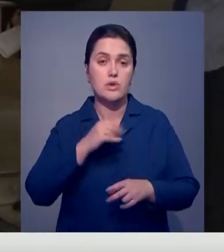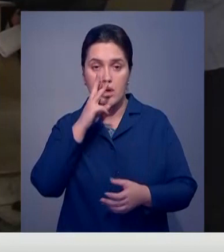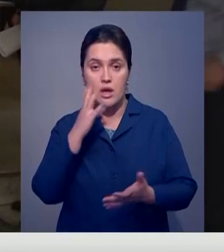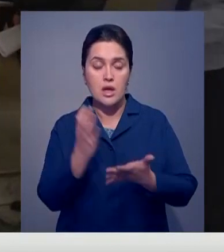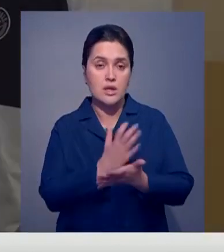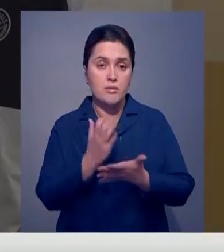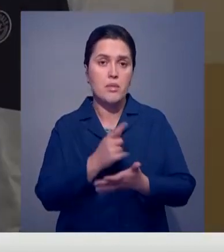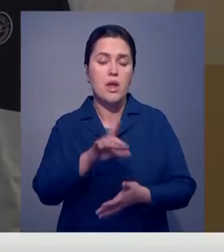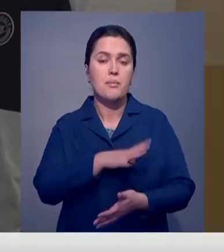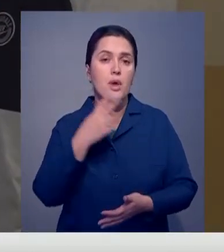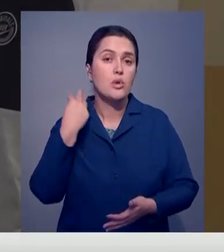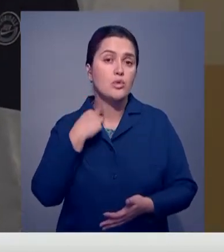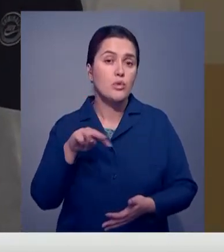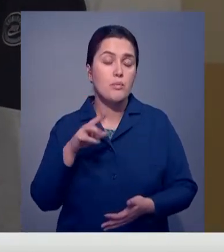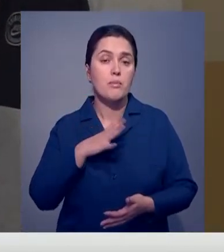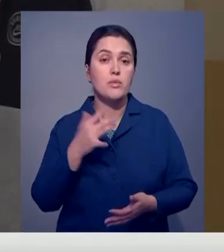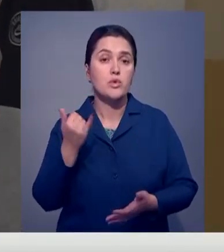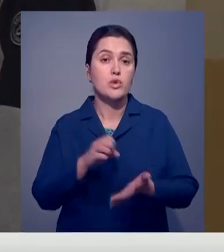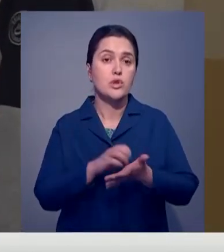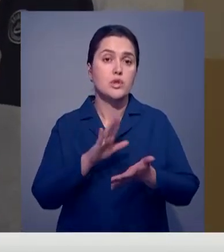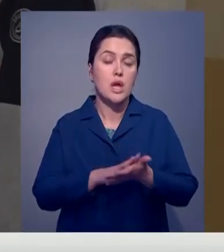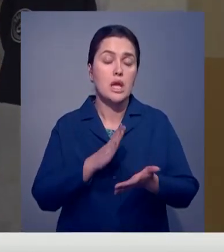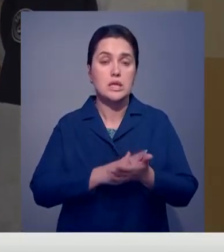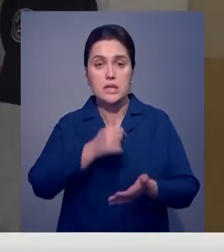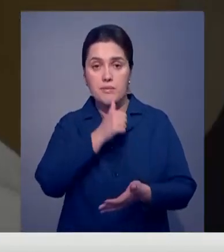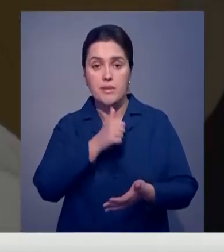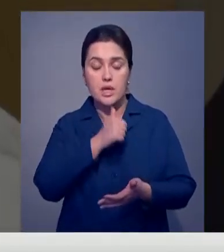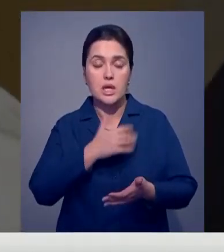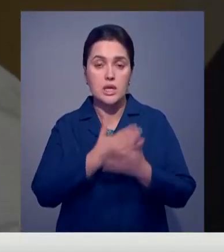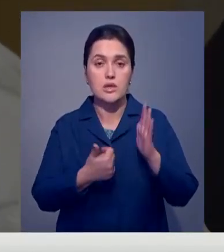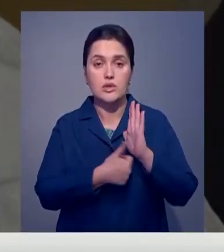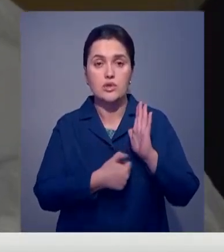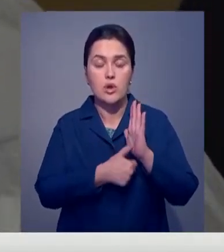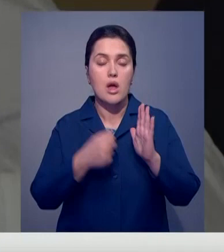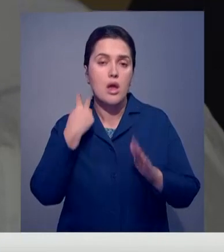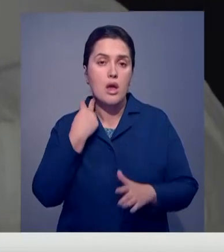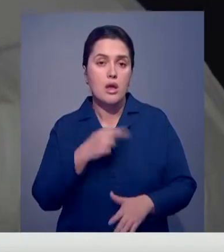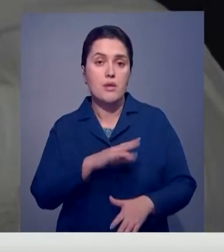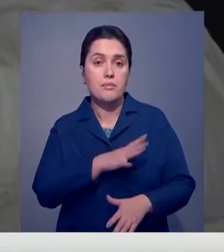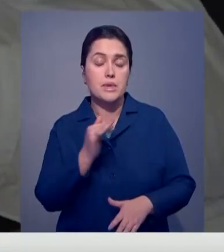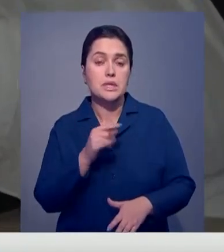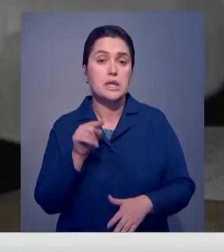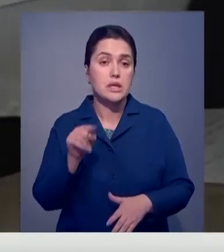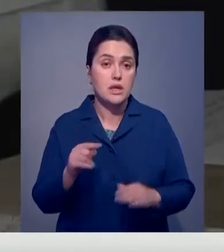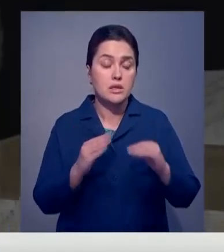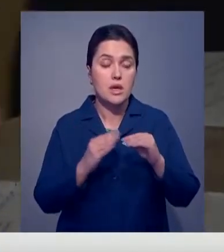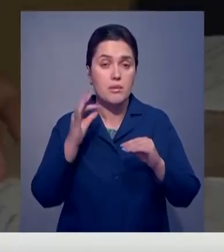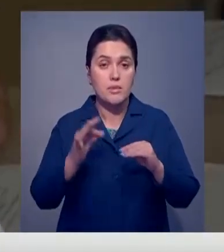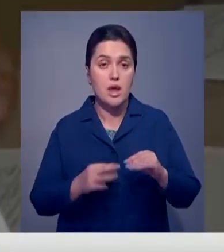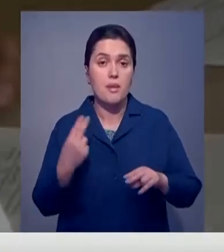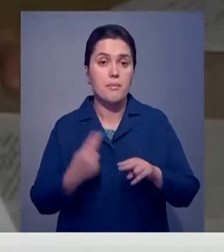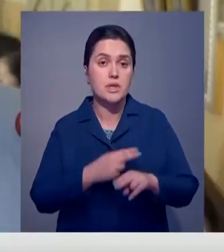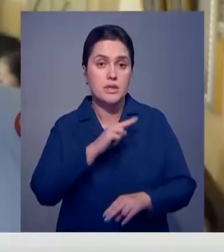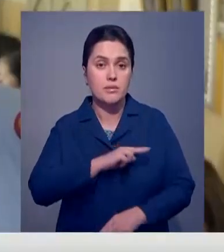решили и бывшие заключенные. Сегодня на учете в службах пробации состоят около 600 осужденных. Из них около 10%